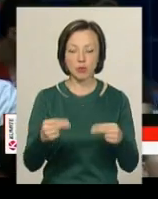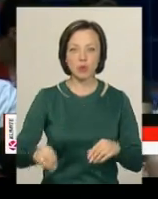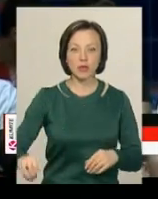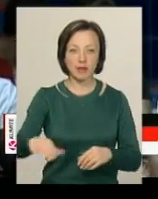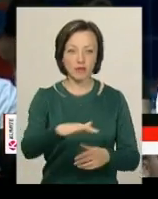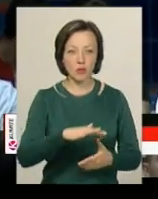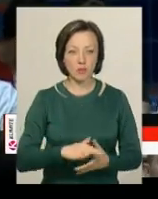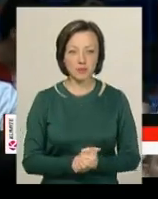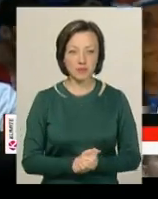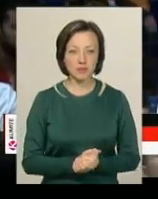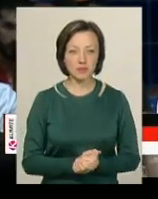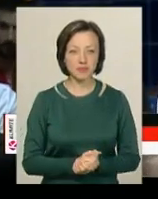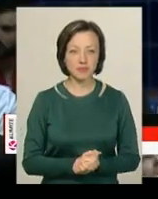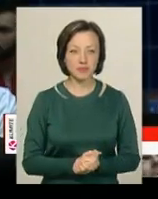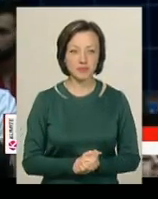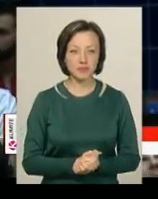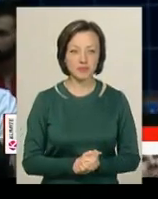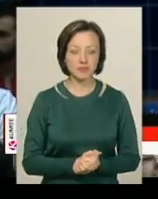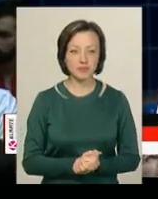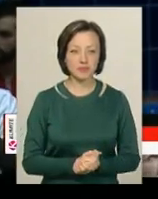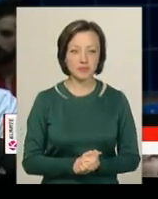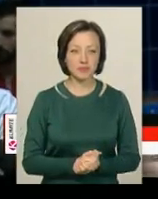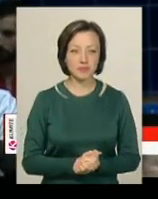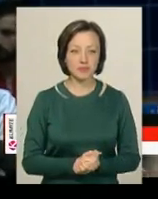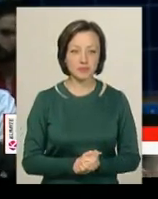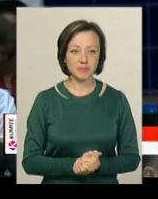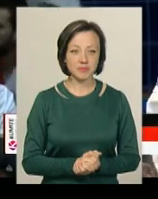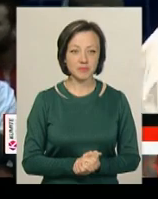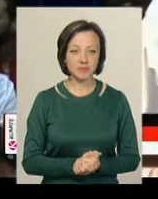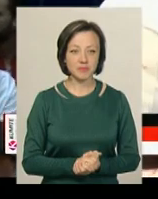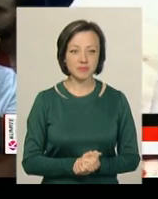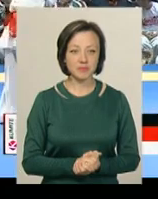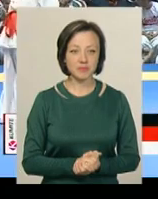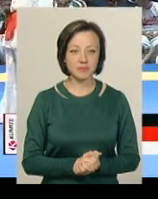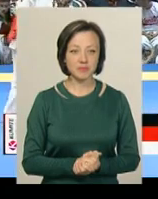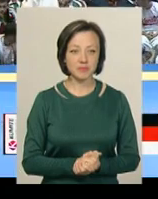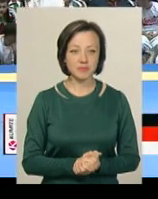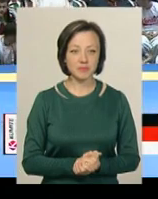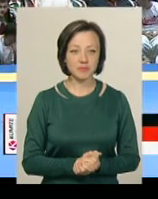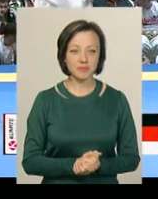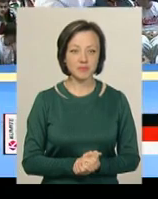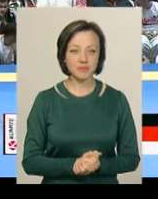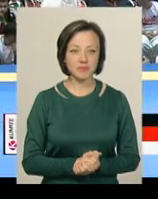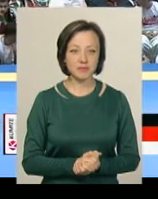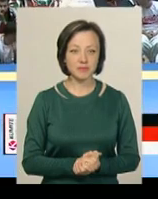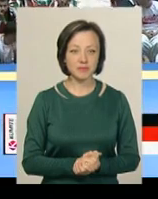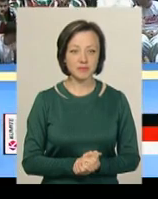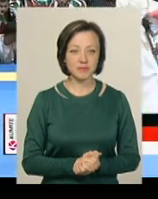Європи. Алло, Польська! Де сам чи Іспанія,